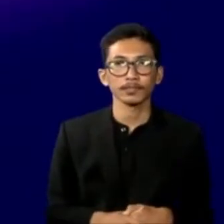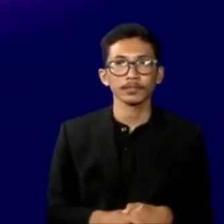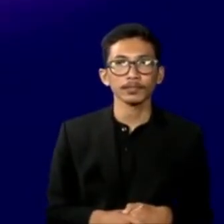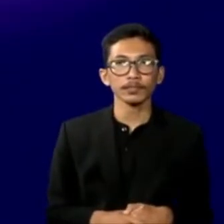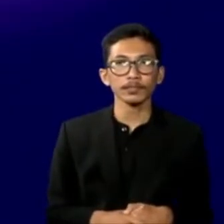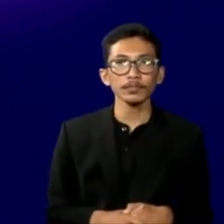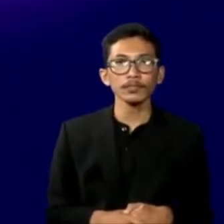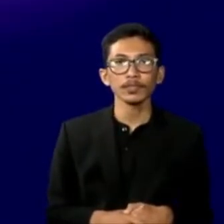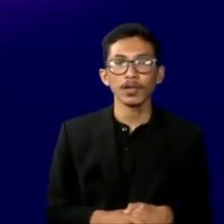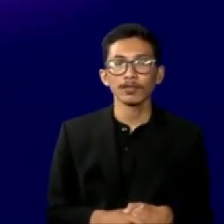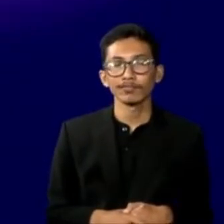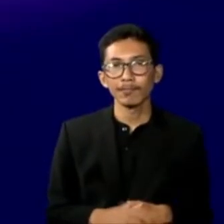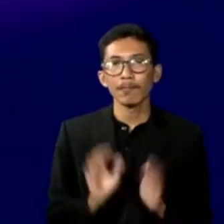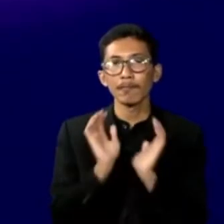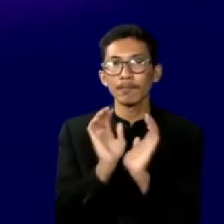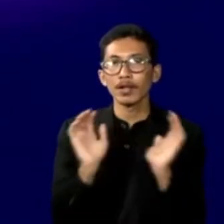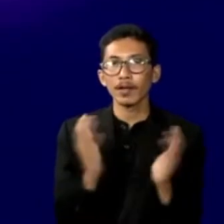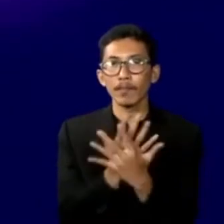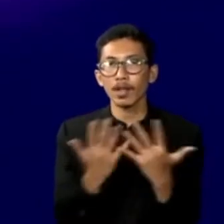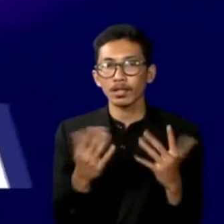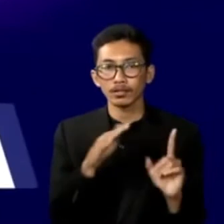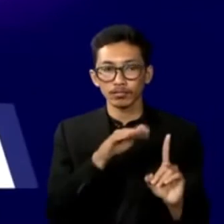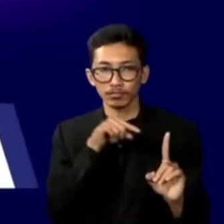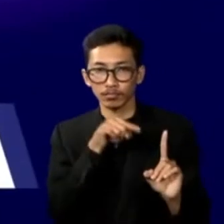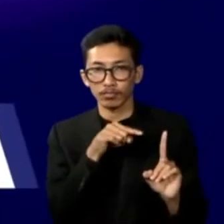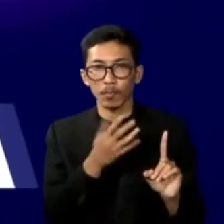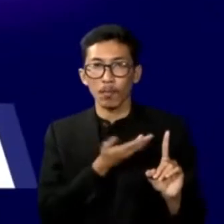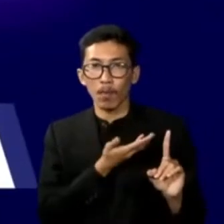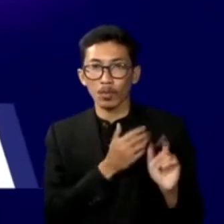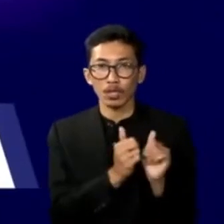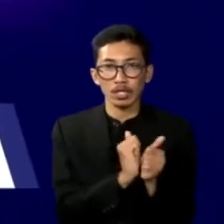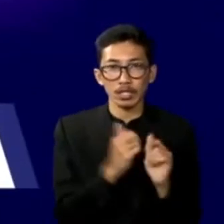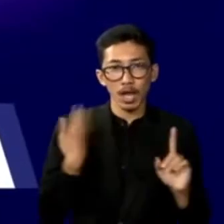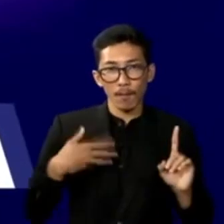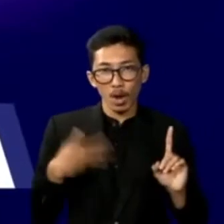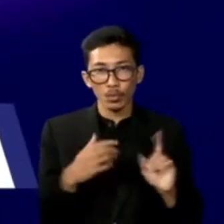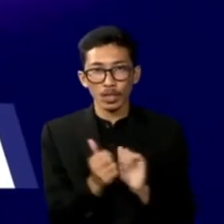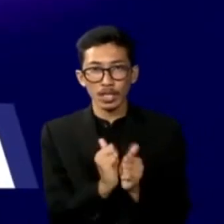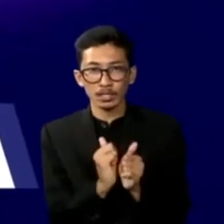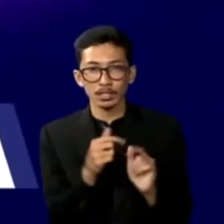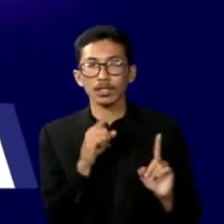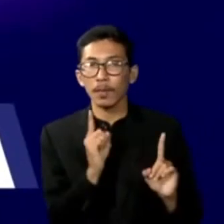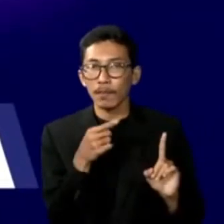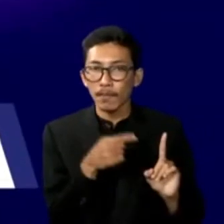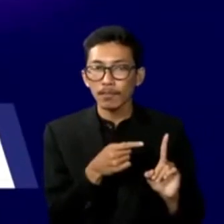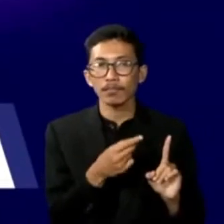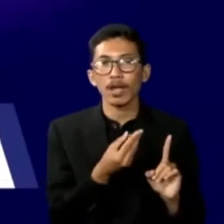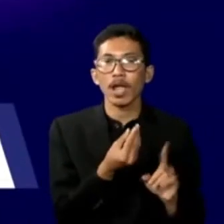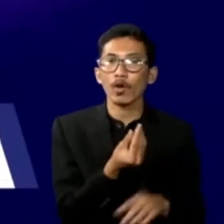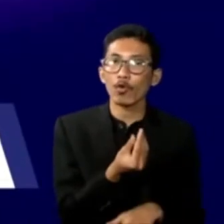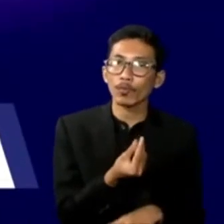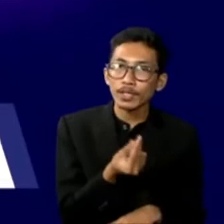orang enggak Mau dites itu banyak sebabnya ya ada sebab ekonomi pada sebab budaya ada